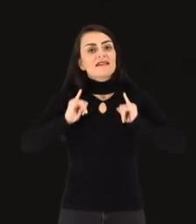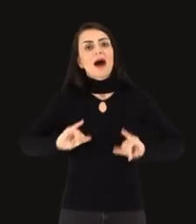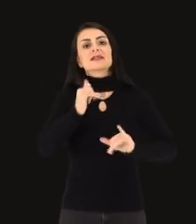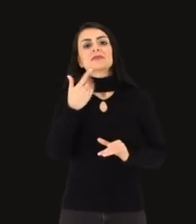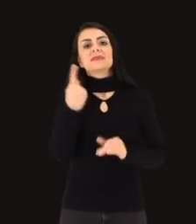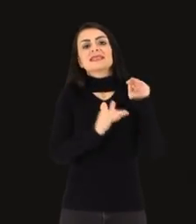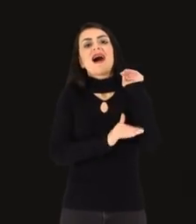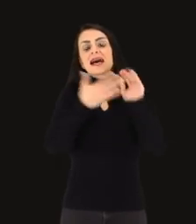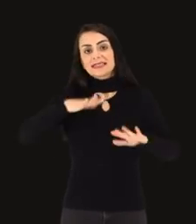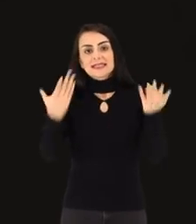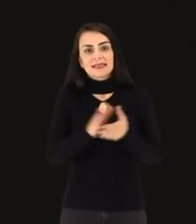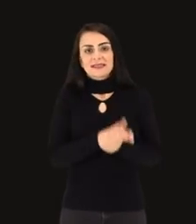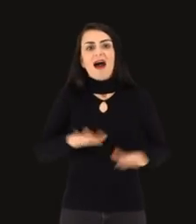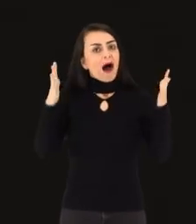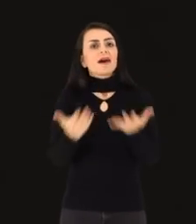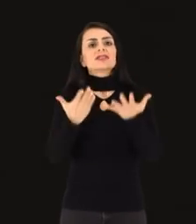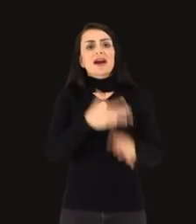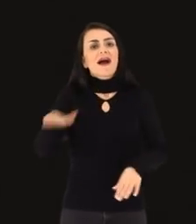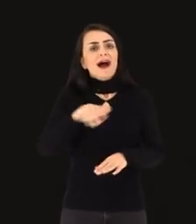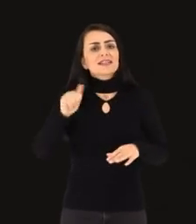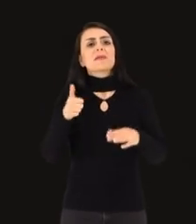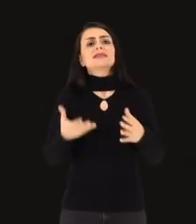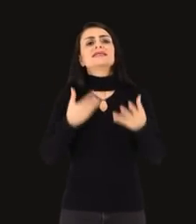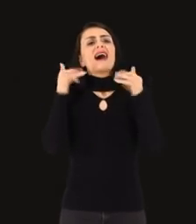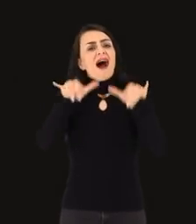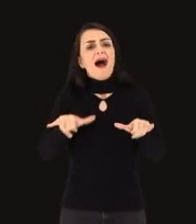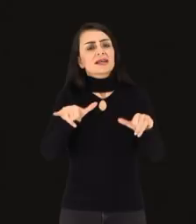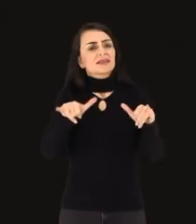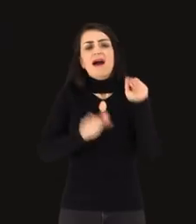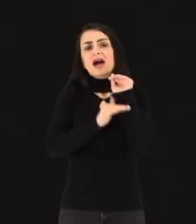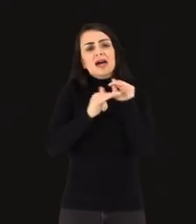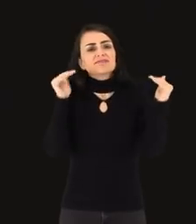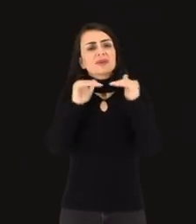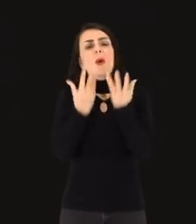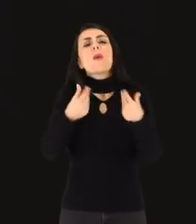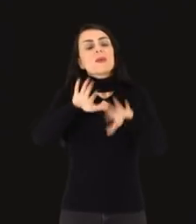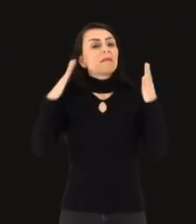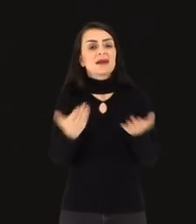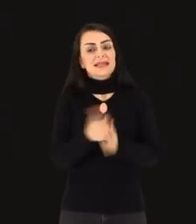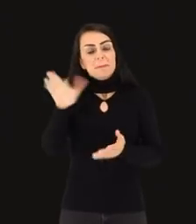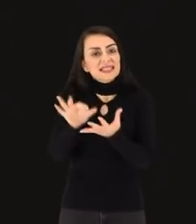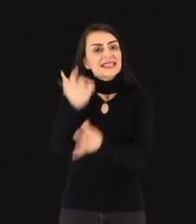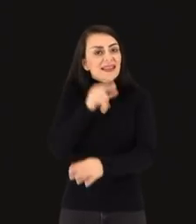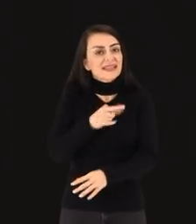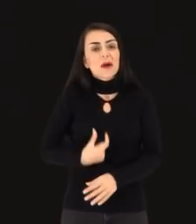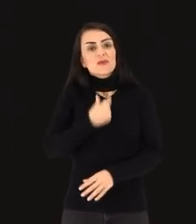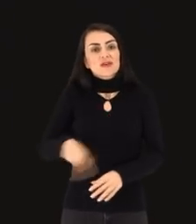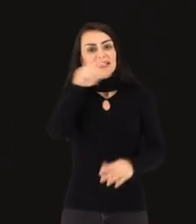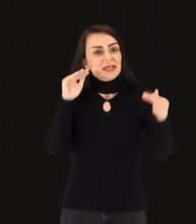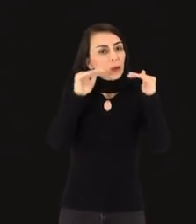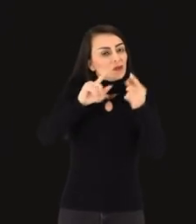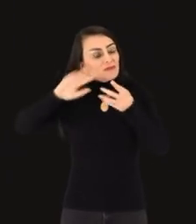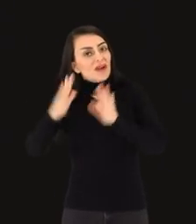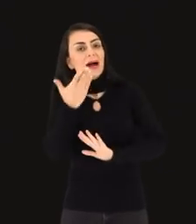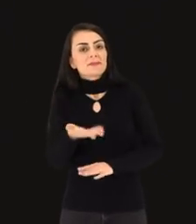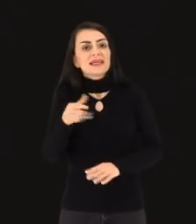Daha iyi şartlar, daha güzel imkanlar ve daha refah bir hayat. Ancak her zaman aynı şartlara sahip